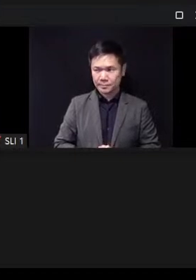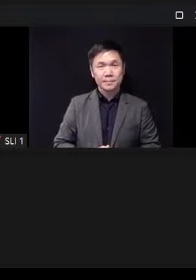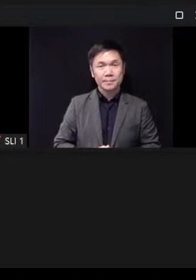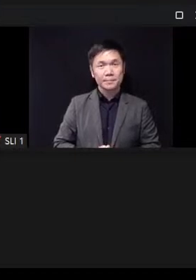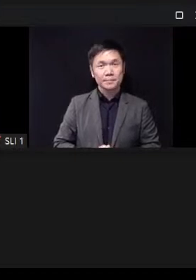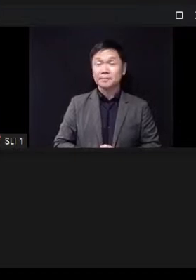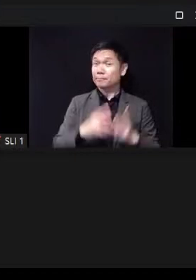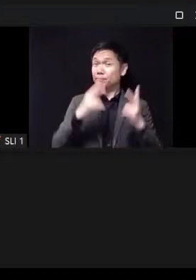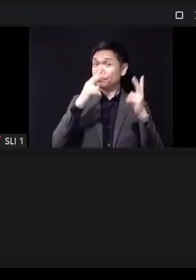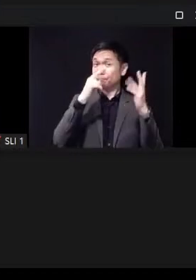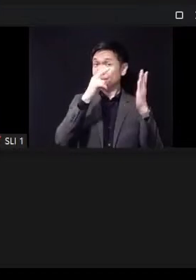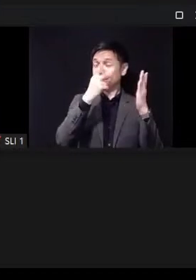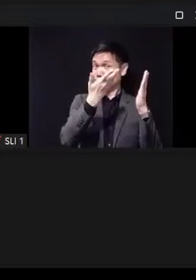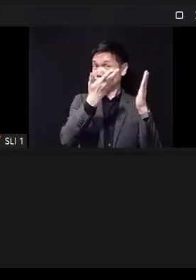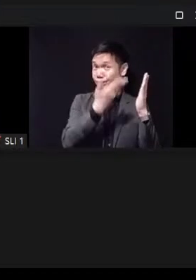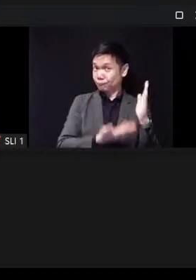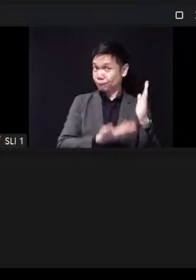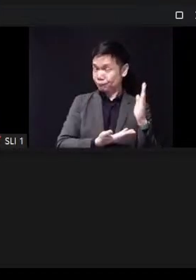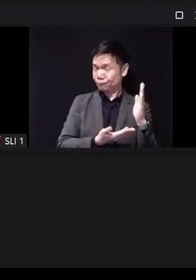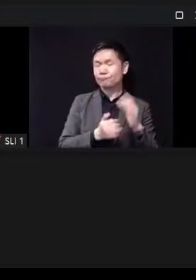данной корректировки,